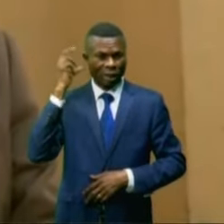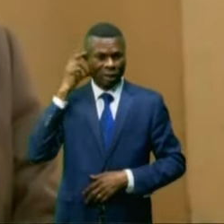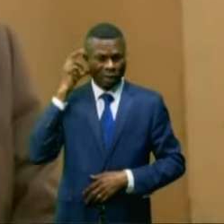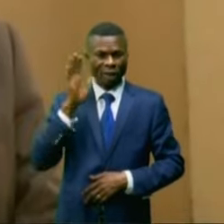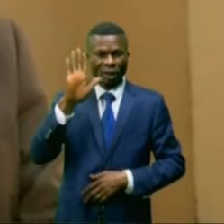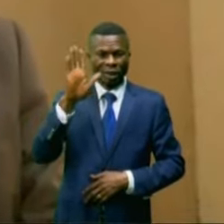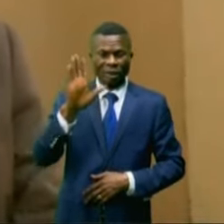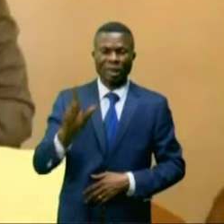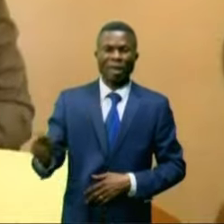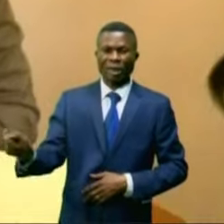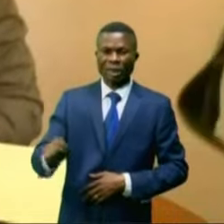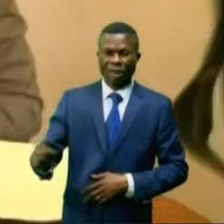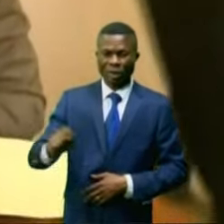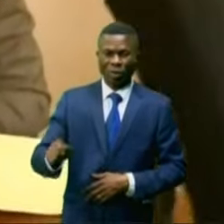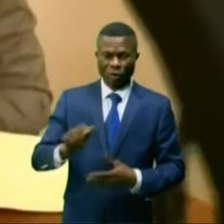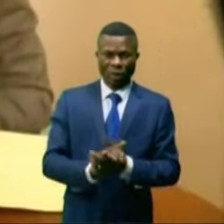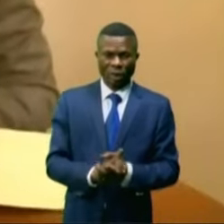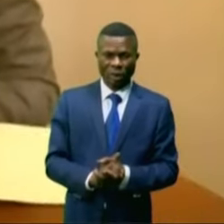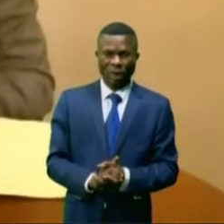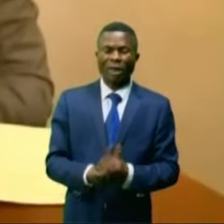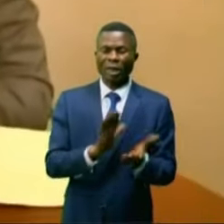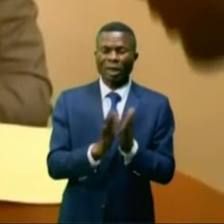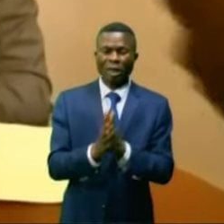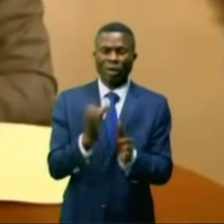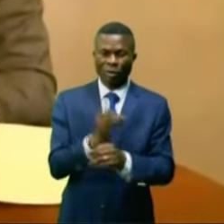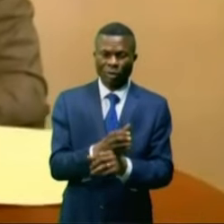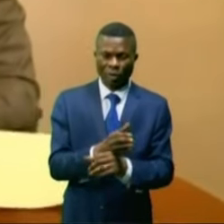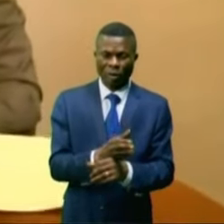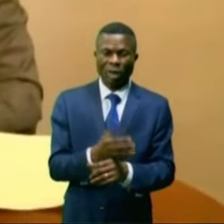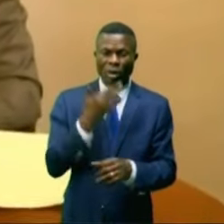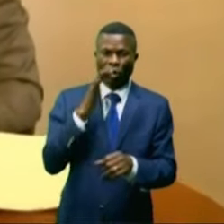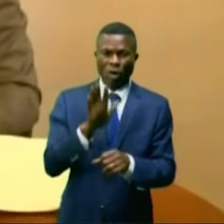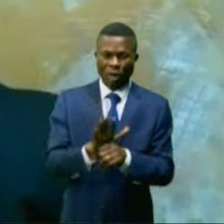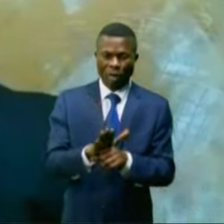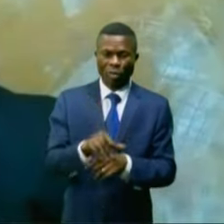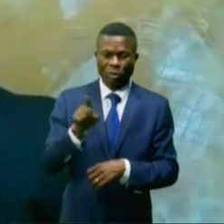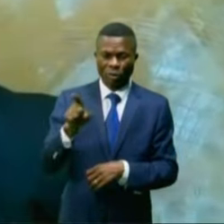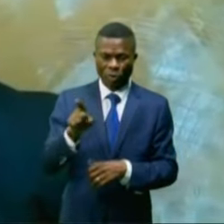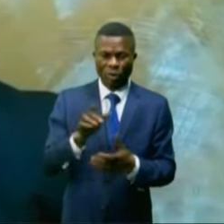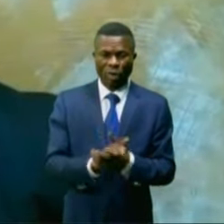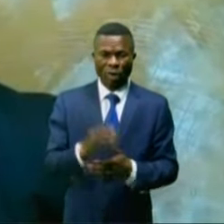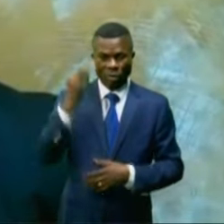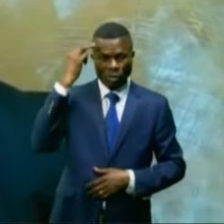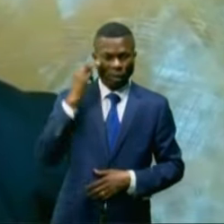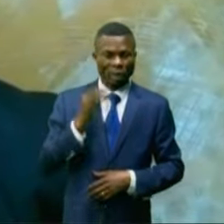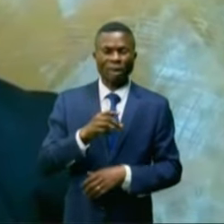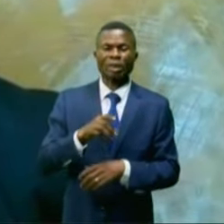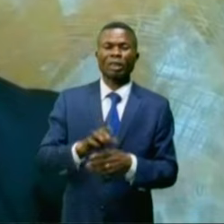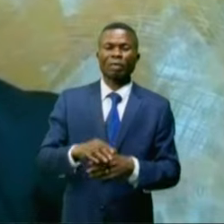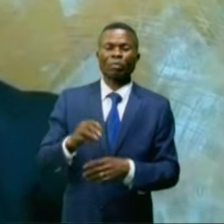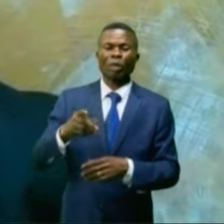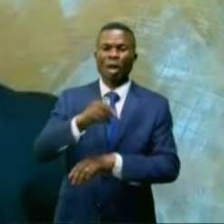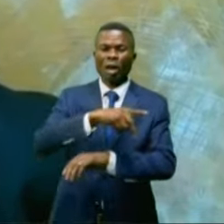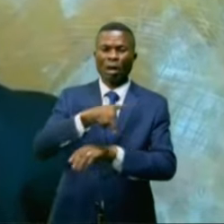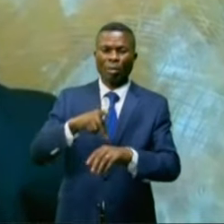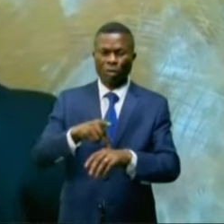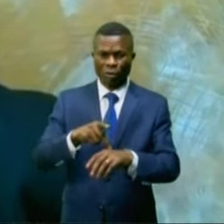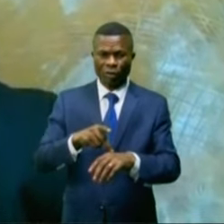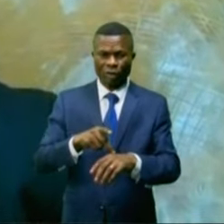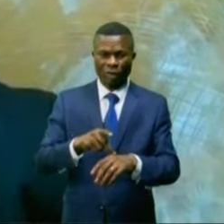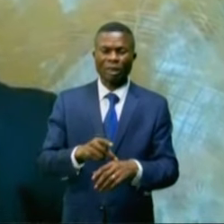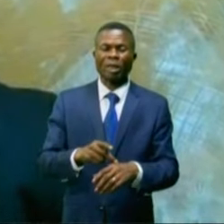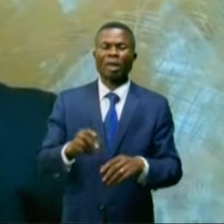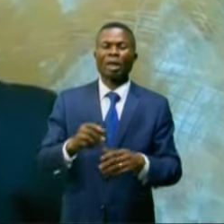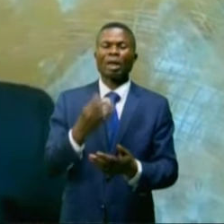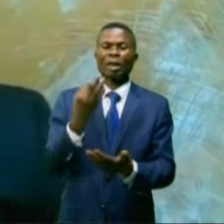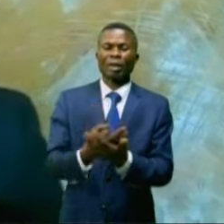de la province selon leur disponibilité, a souligné Pierron Moutela Mukendi, ministre provincial du plan. Au nom du gouvernement provincial du